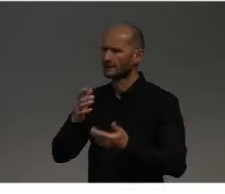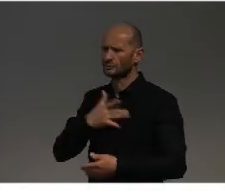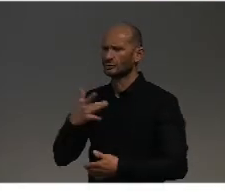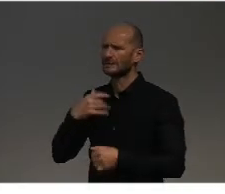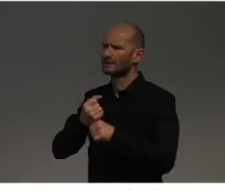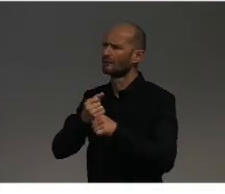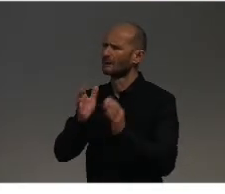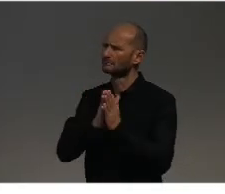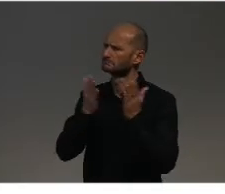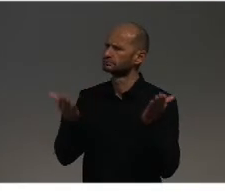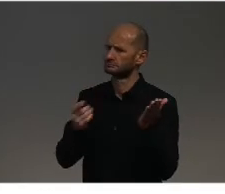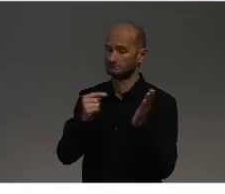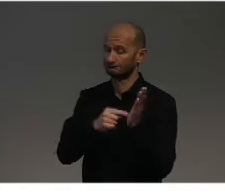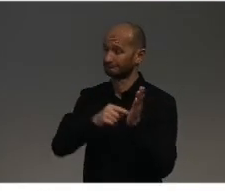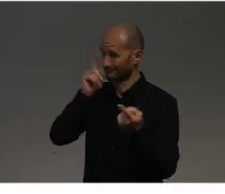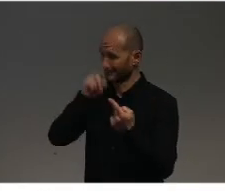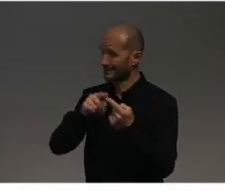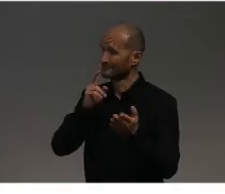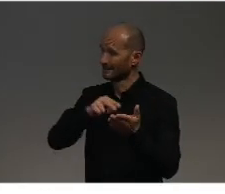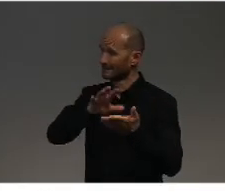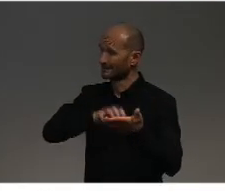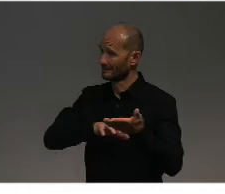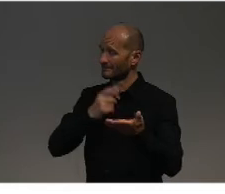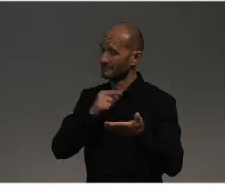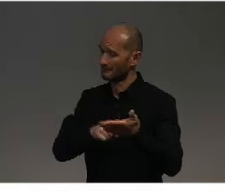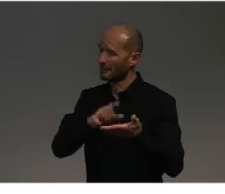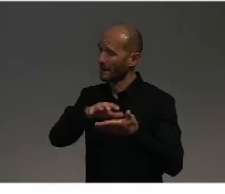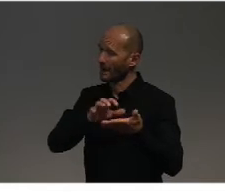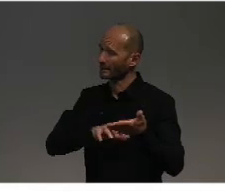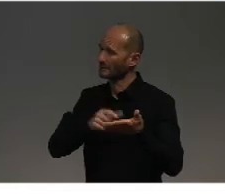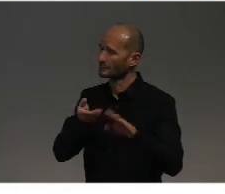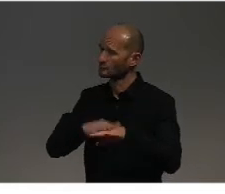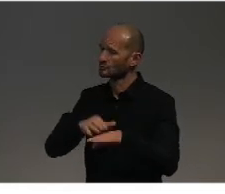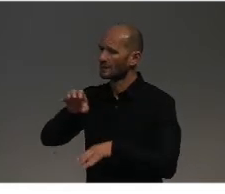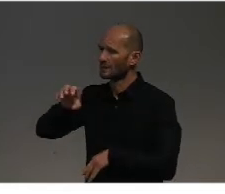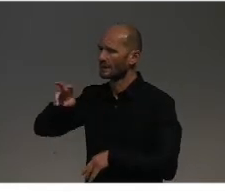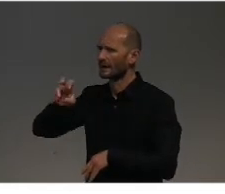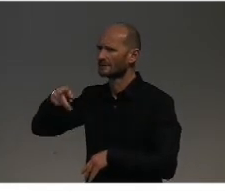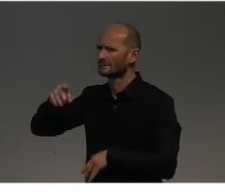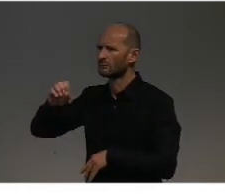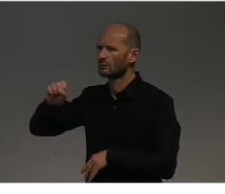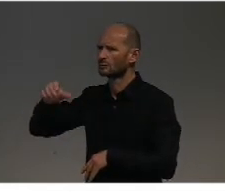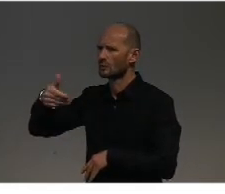Travail, voilà, sur lesquels j'ai quand même pas mal de retours, et donc qui explique assez rapidement ce que c'est ce